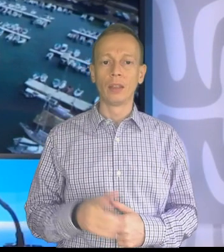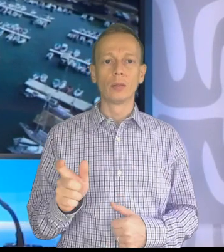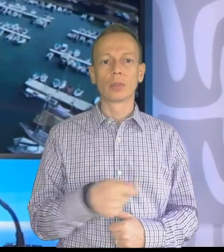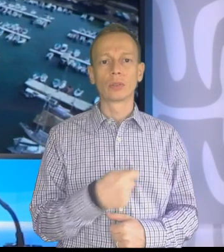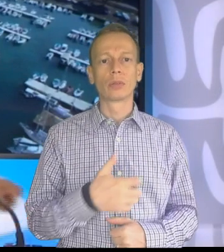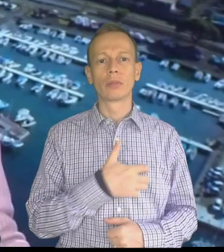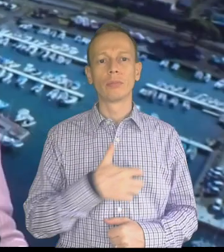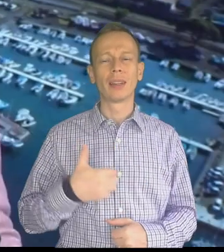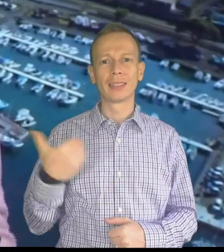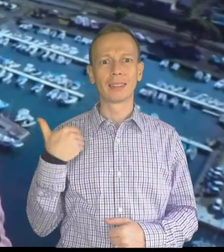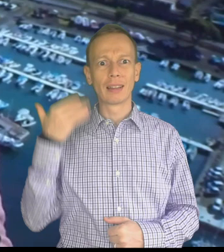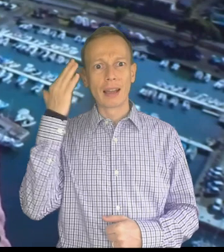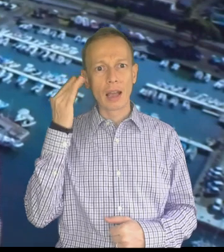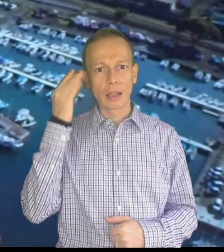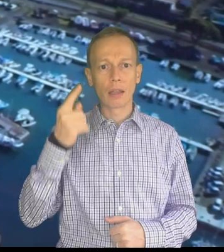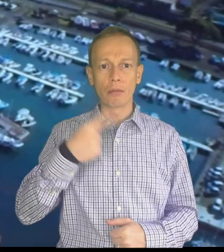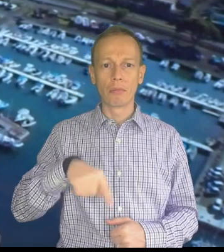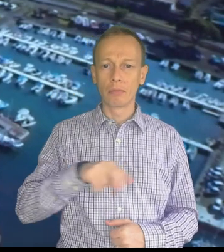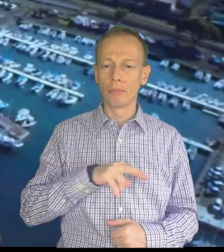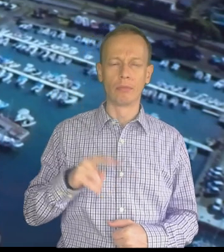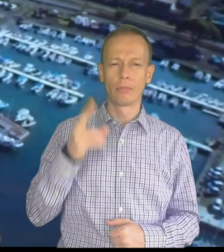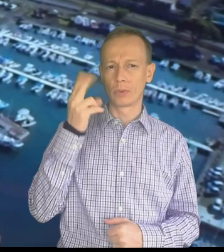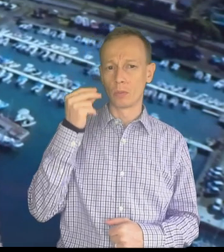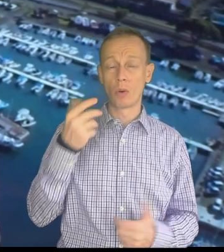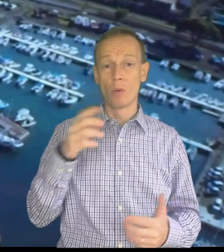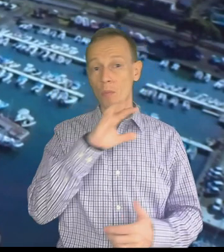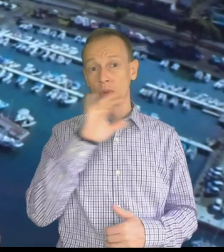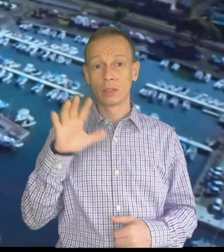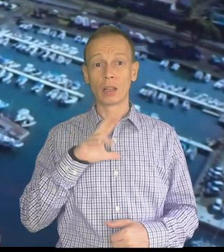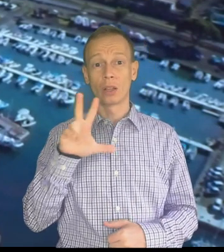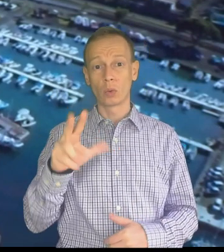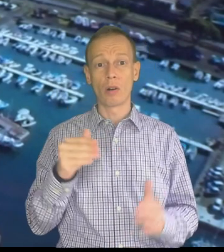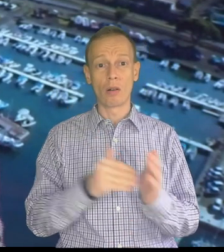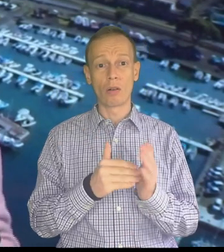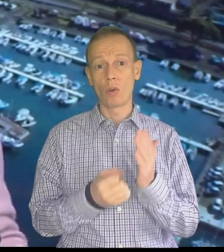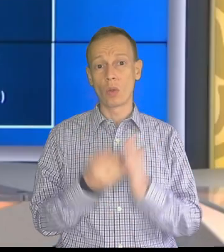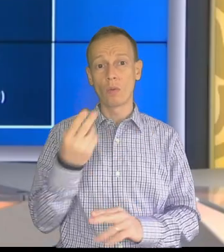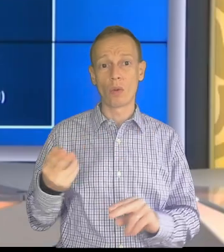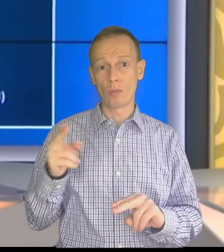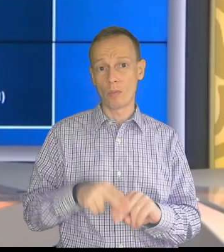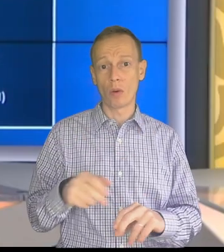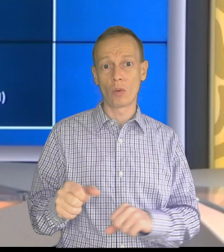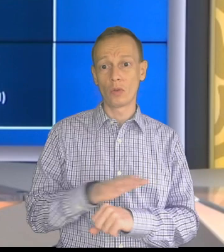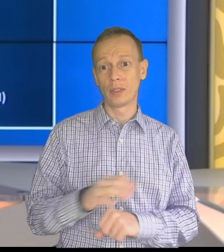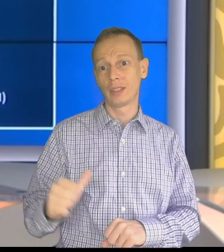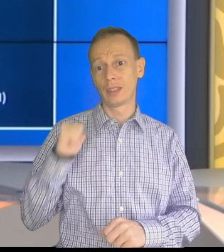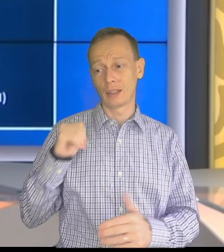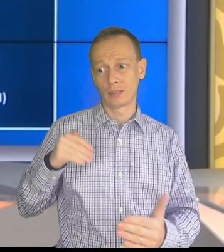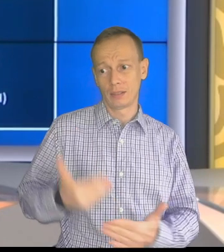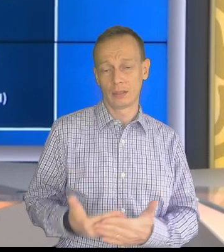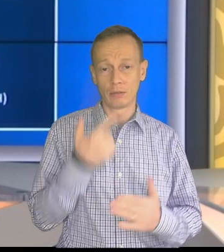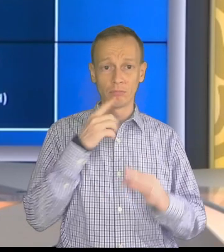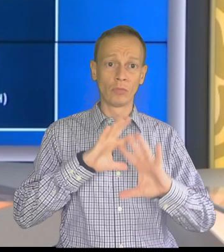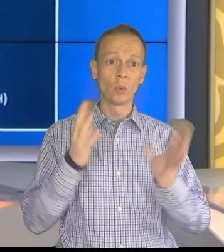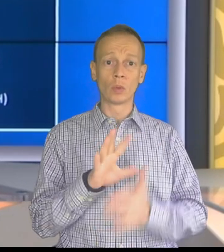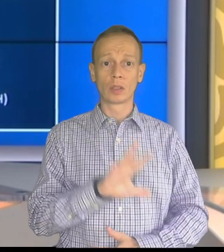dans l'éducation. Et bien sûr, l'inquiétude du Tavana que nous venons d'entendre peut se comprendre. La Polynésie déplore 3 nouveaux